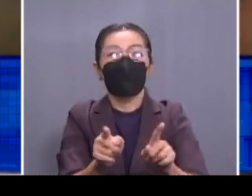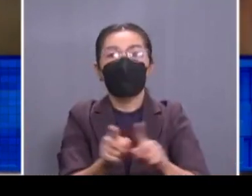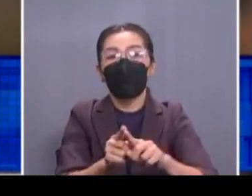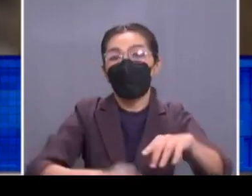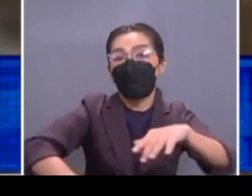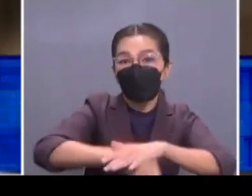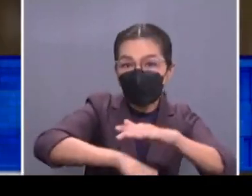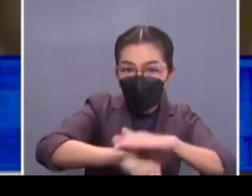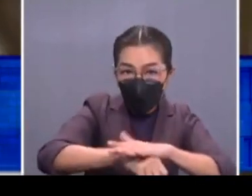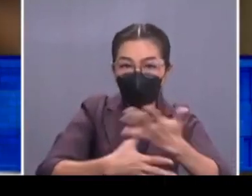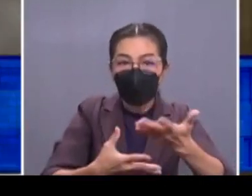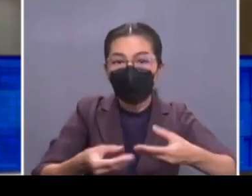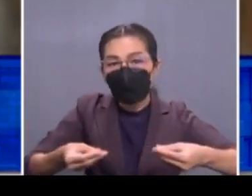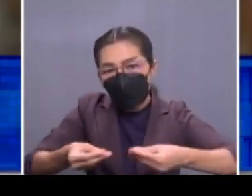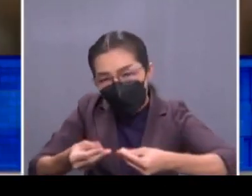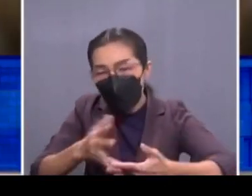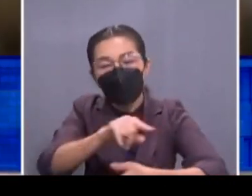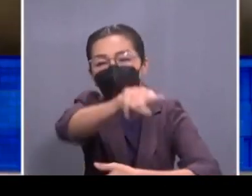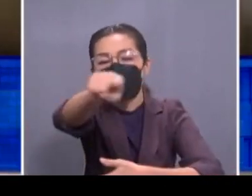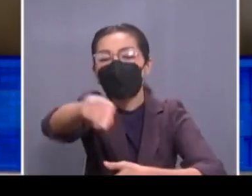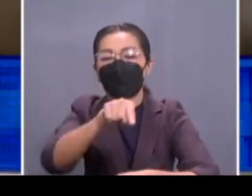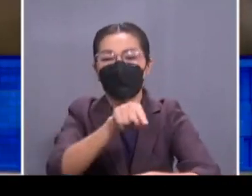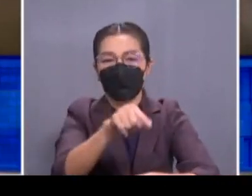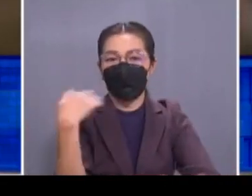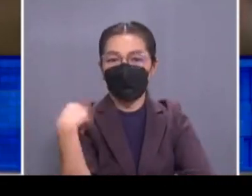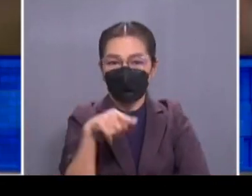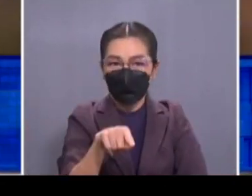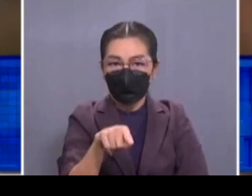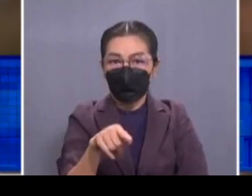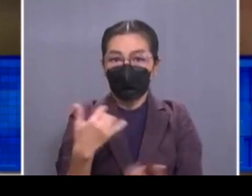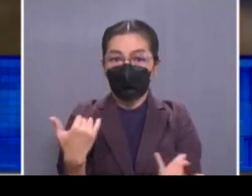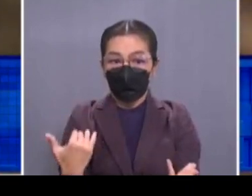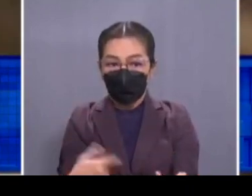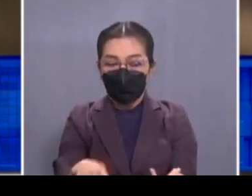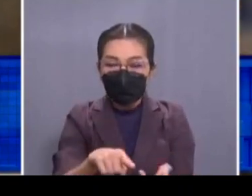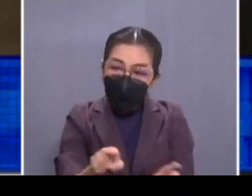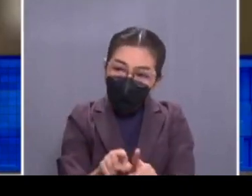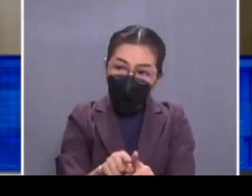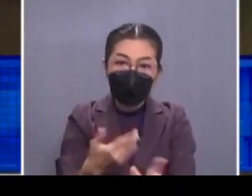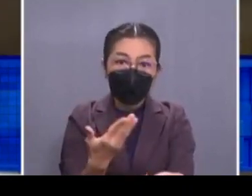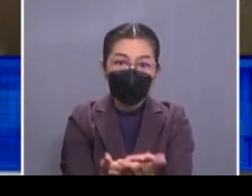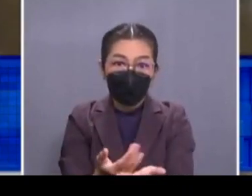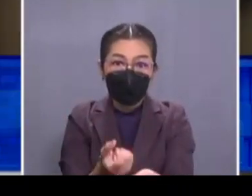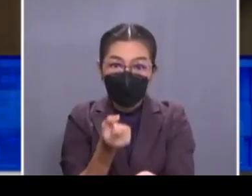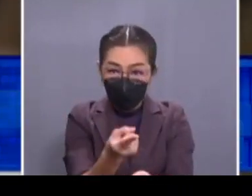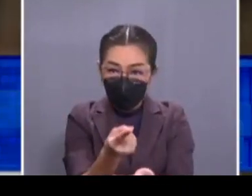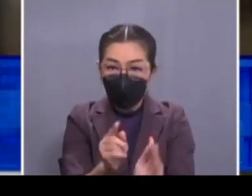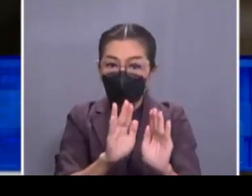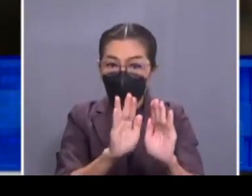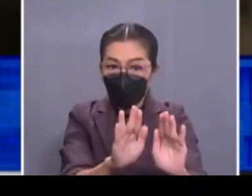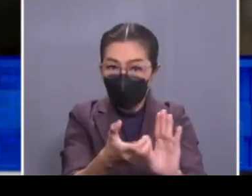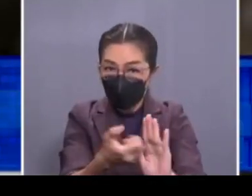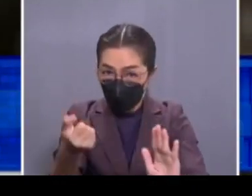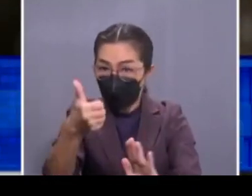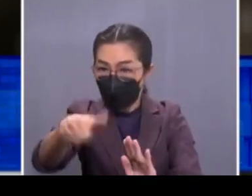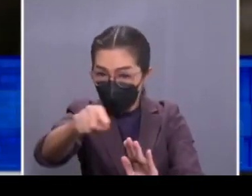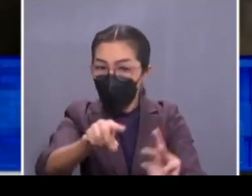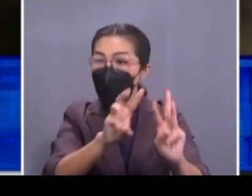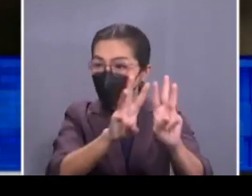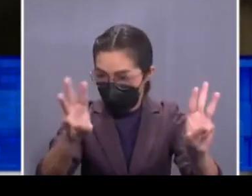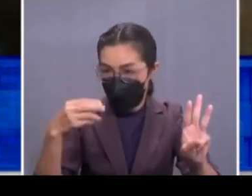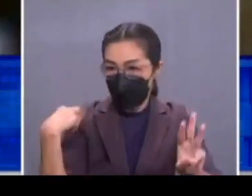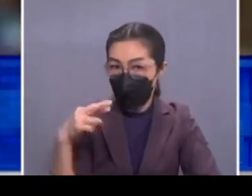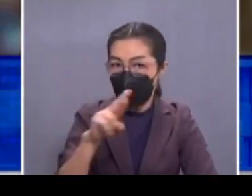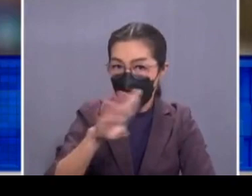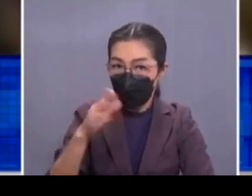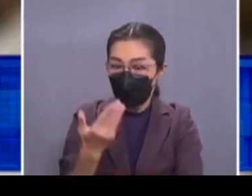ยิงปลาหรือบิงโกอะไรพวกเนี้ยนะฮะมีการเสนอการฝากถอนอัดสดผ่านธนาคารพาณิชย์และก็เว็บไซต์เขาก็มี